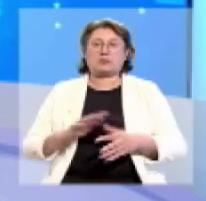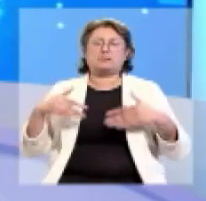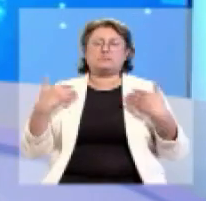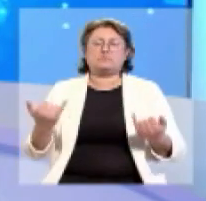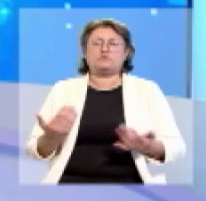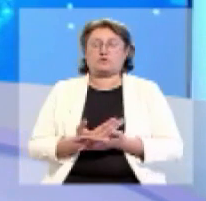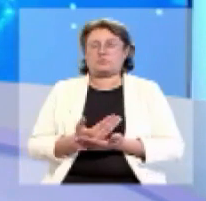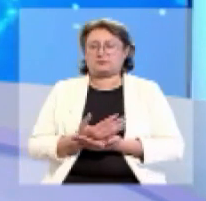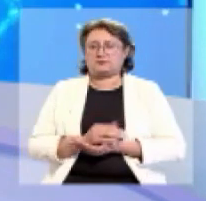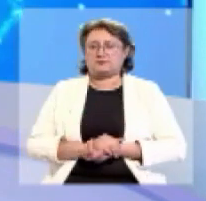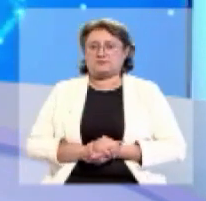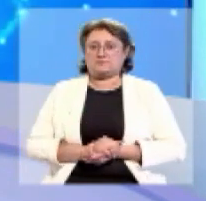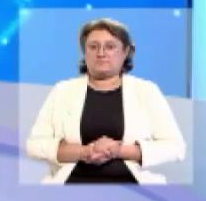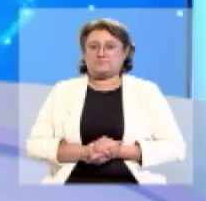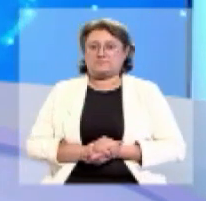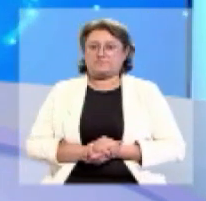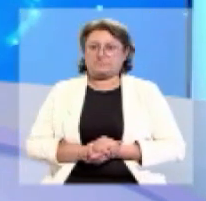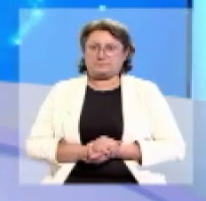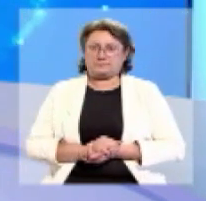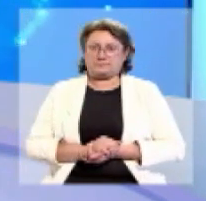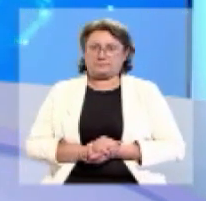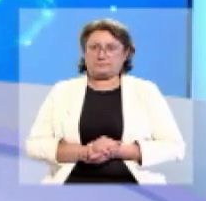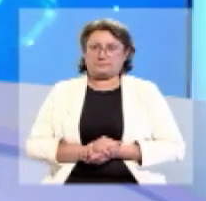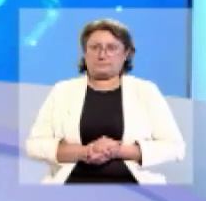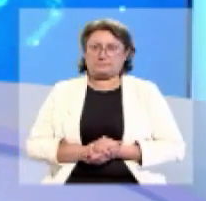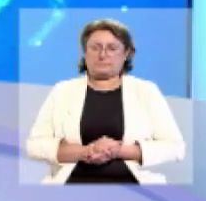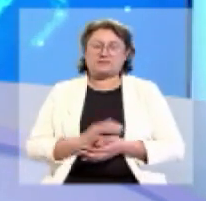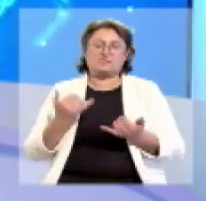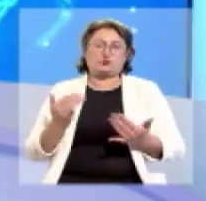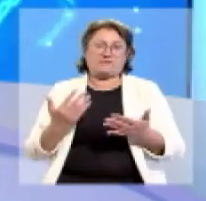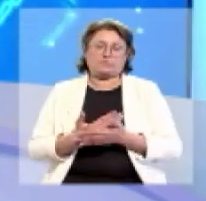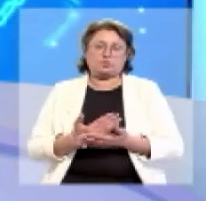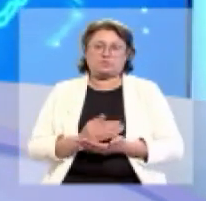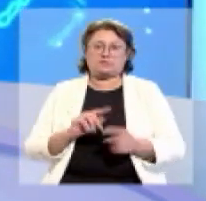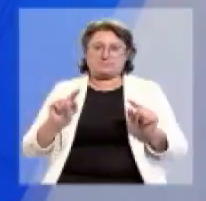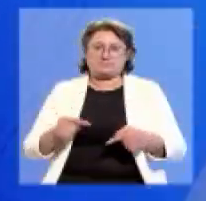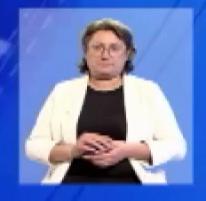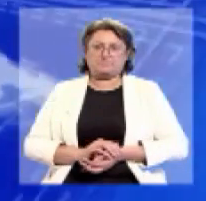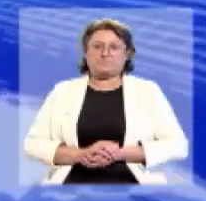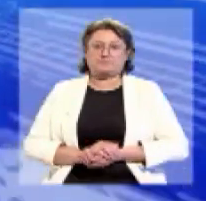Здравствуйте, в эфире новости в студии Тамирис Респаева. Сурдоперевод Оксана Отечко. И сегодня в выпуске.